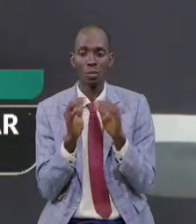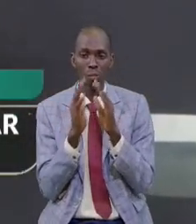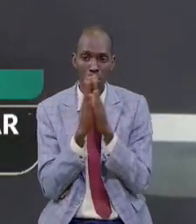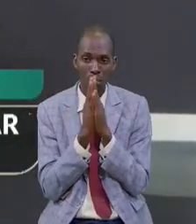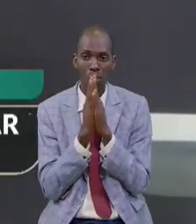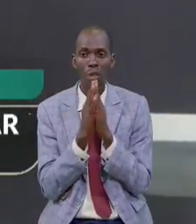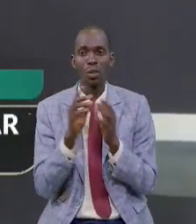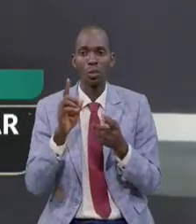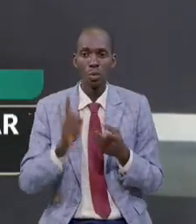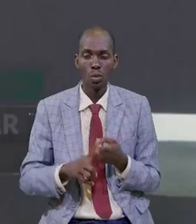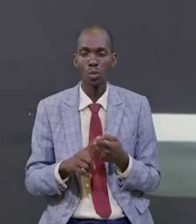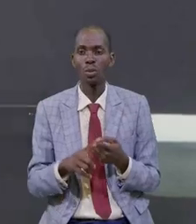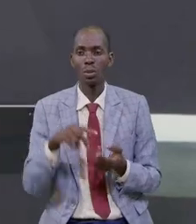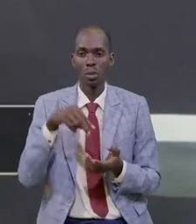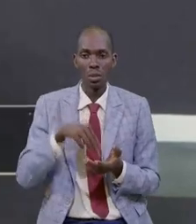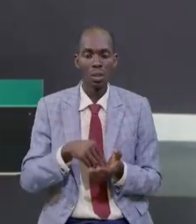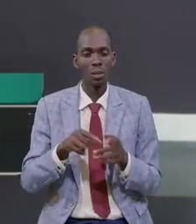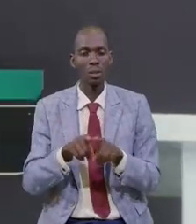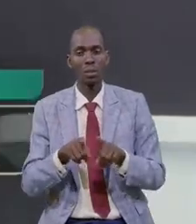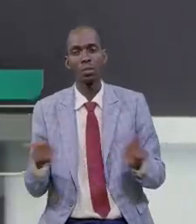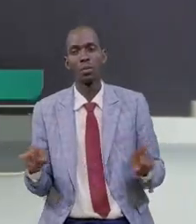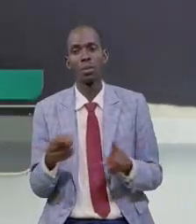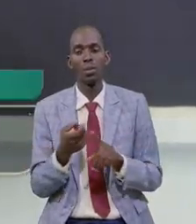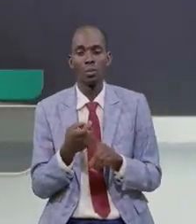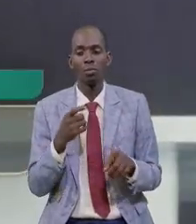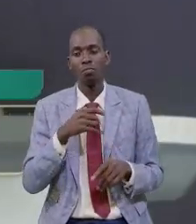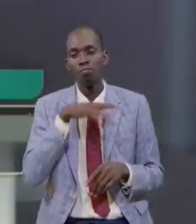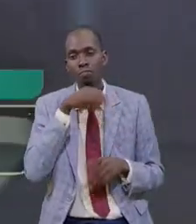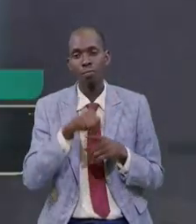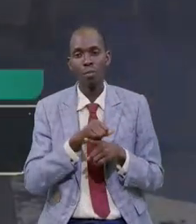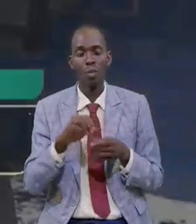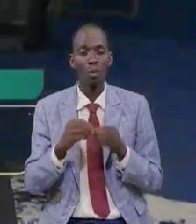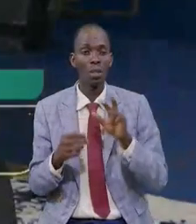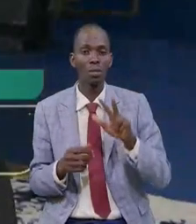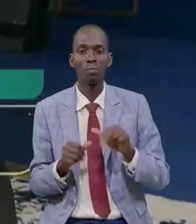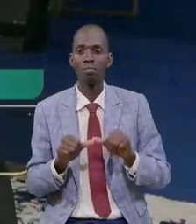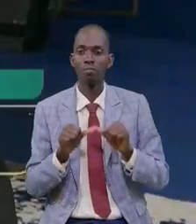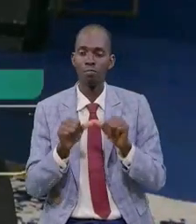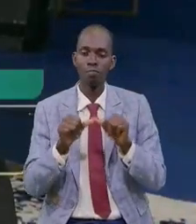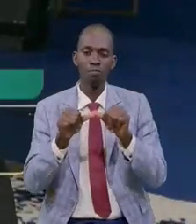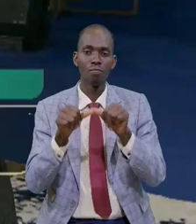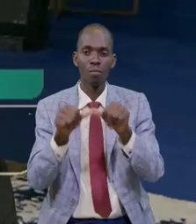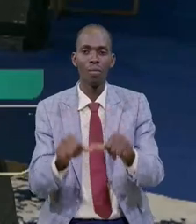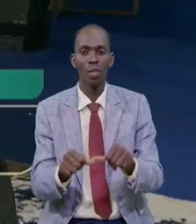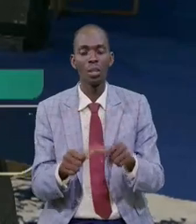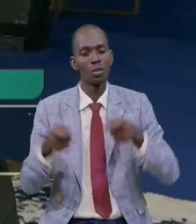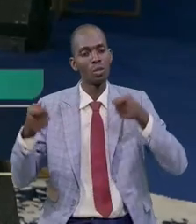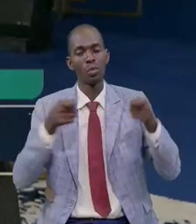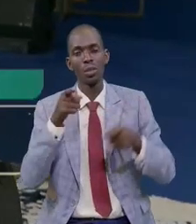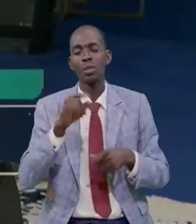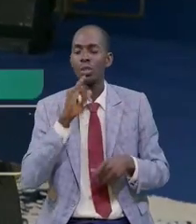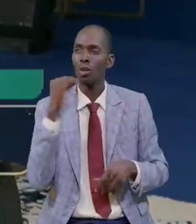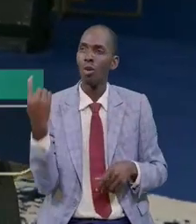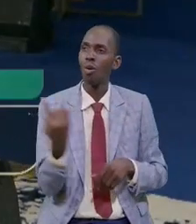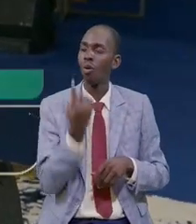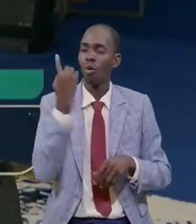corruption 3e point c'est la domination perpétuelle il est toujours en haut toujours sommet de la